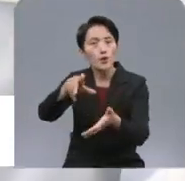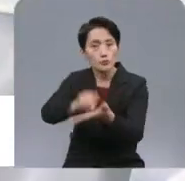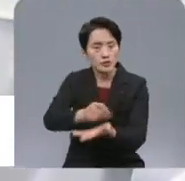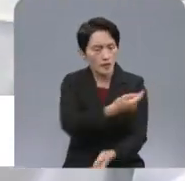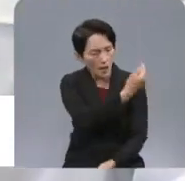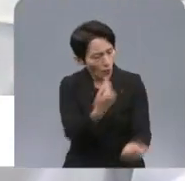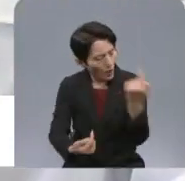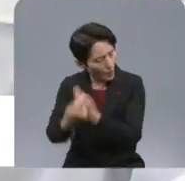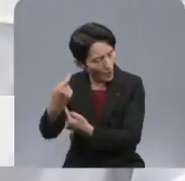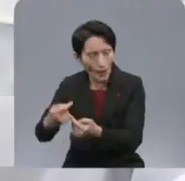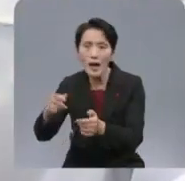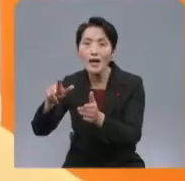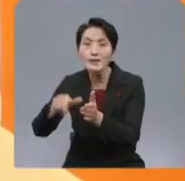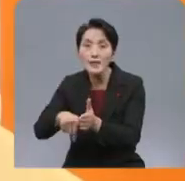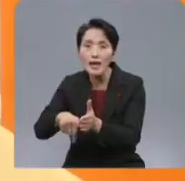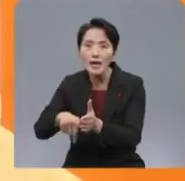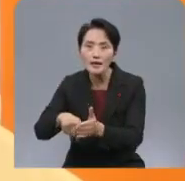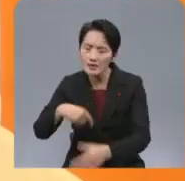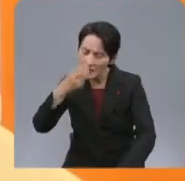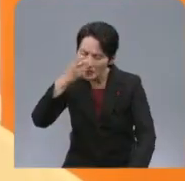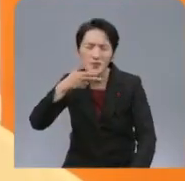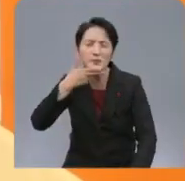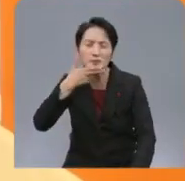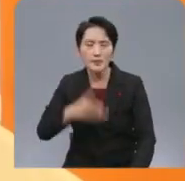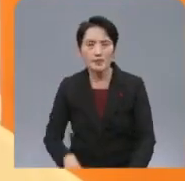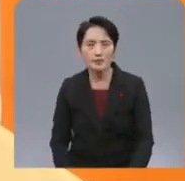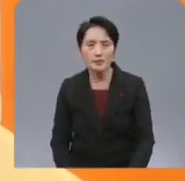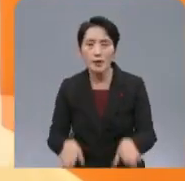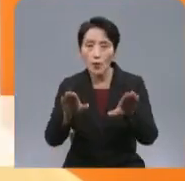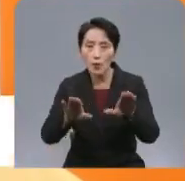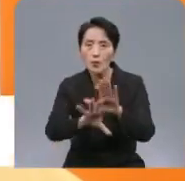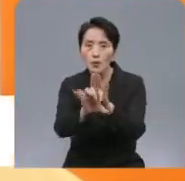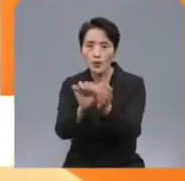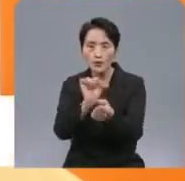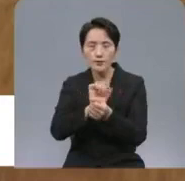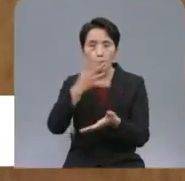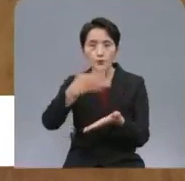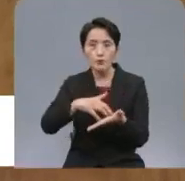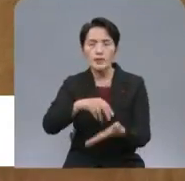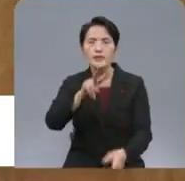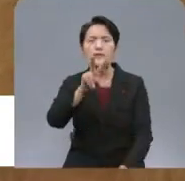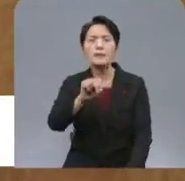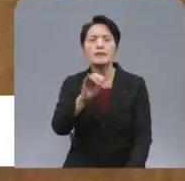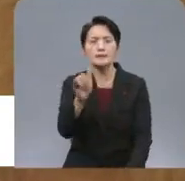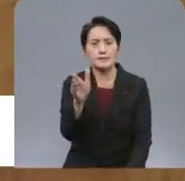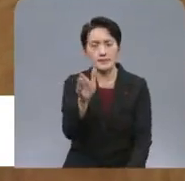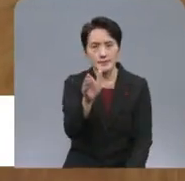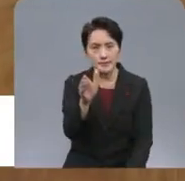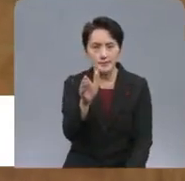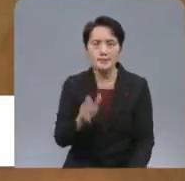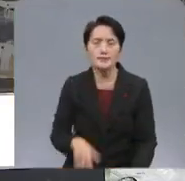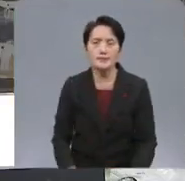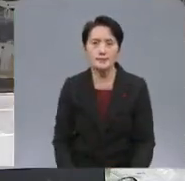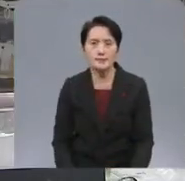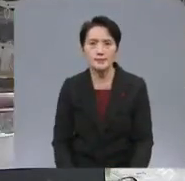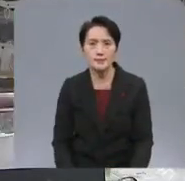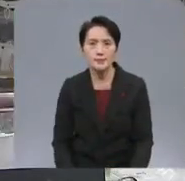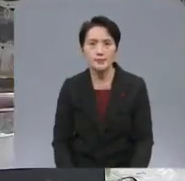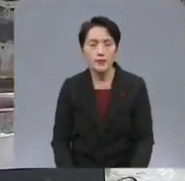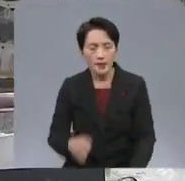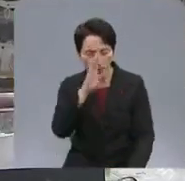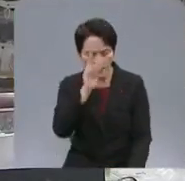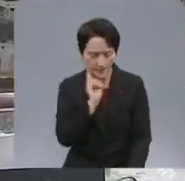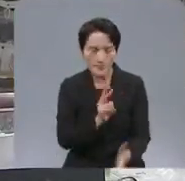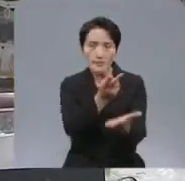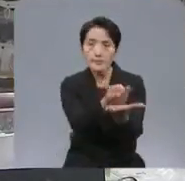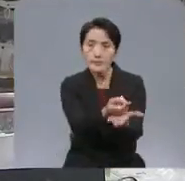пациент в течение 24 часов после прибытия и соблюдать самоизоляцию по жительства до